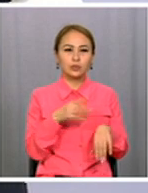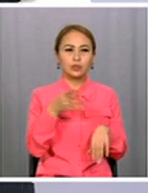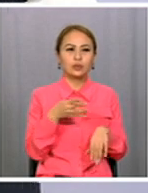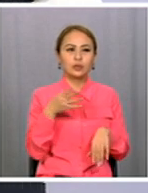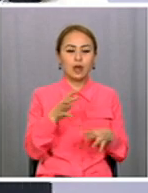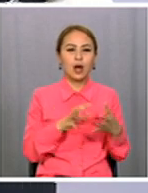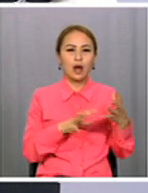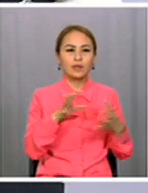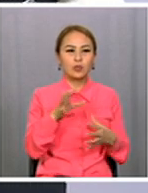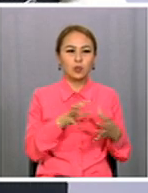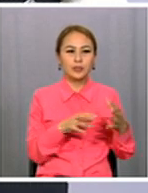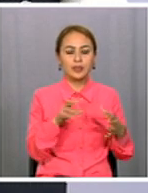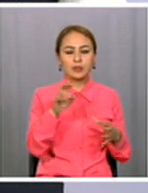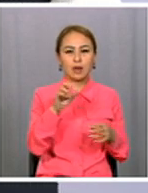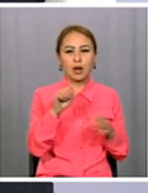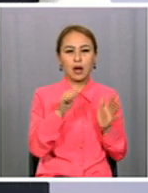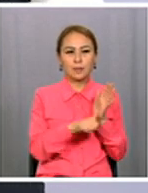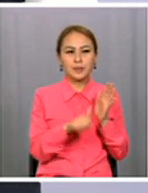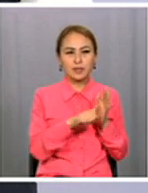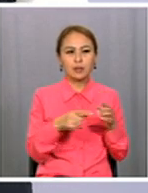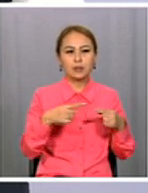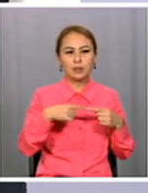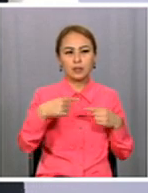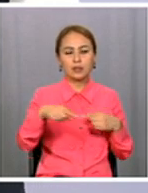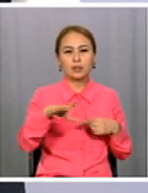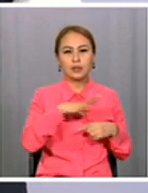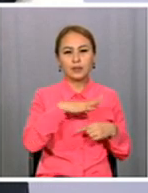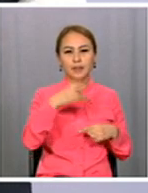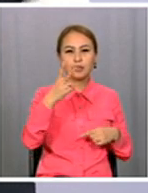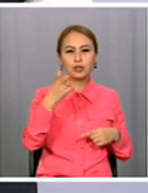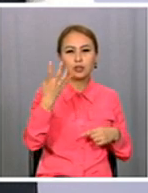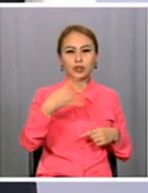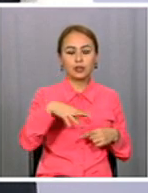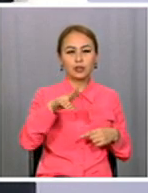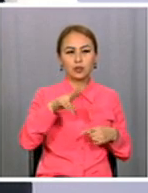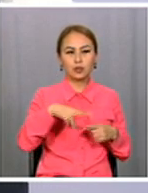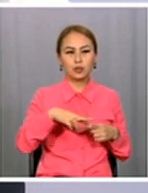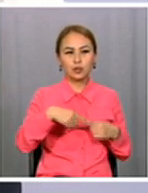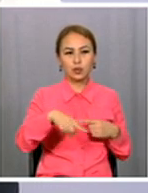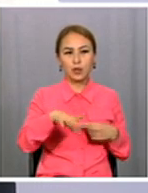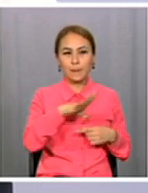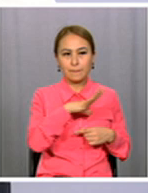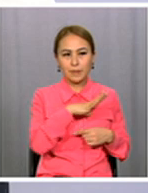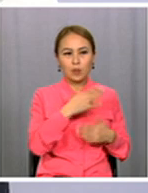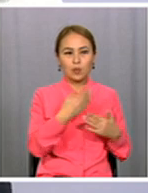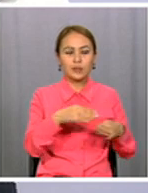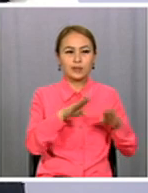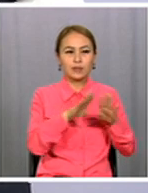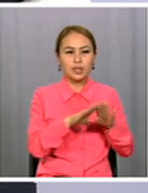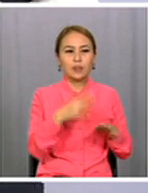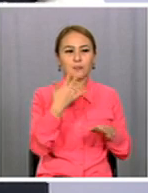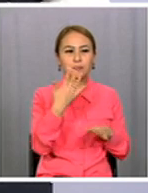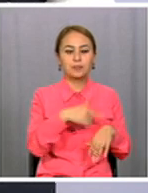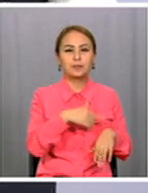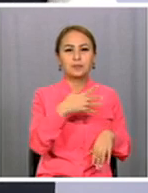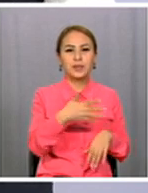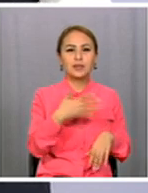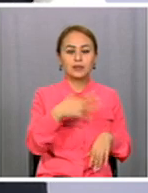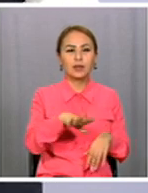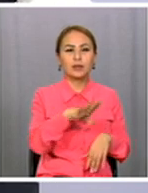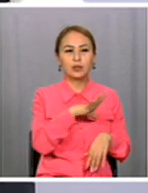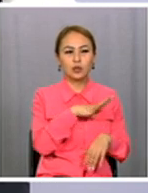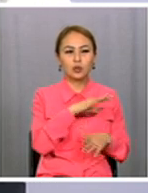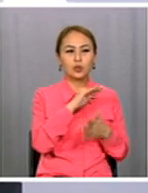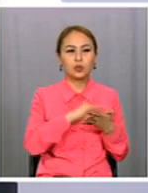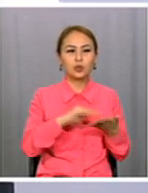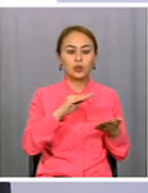автобус 60 км сағат жылдамдықпен 240 км жол жүрген екен. Осылайша оның 5 сағатта жүрген жолын анықтаймыз.